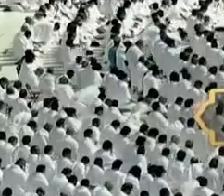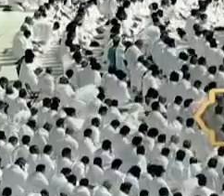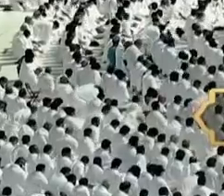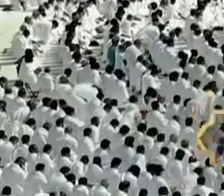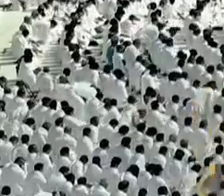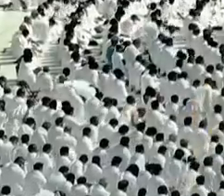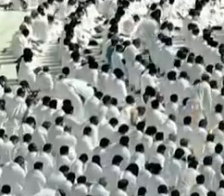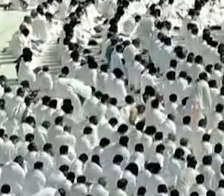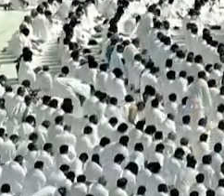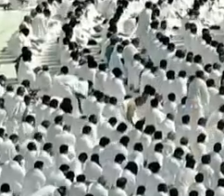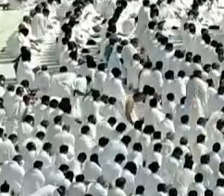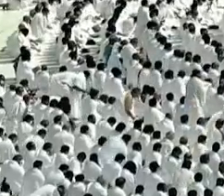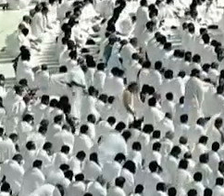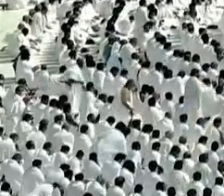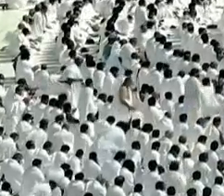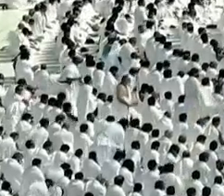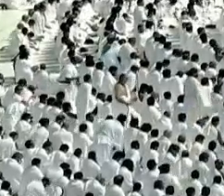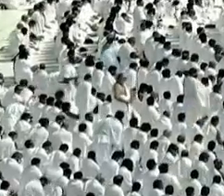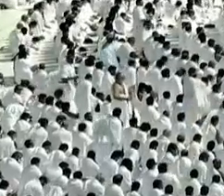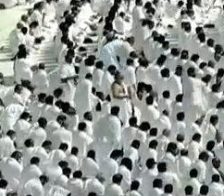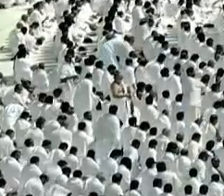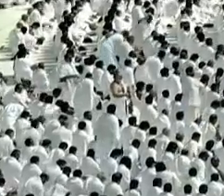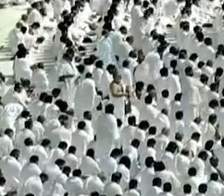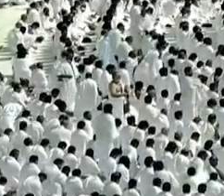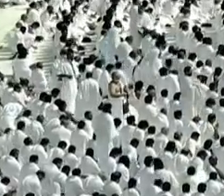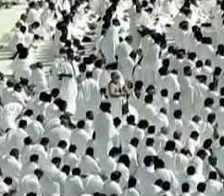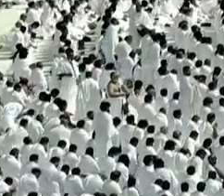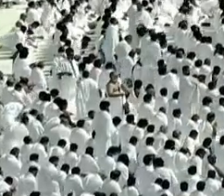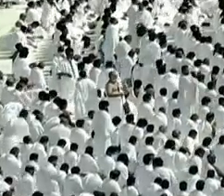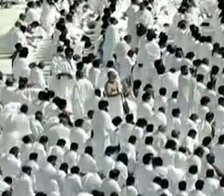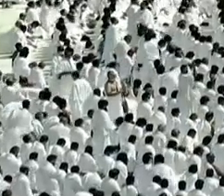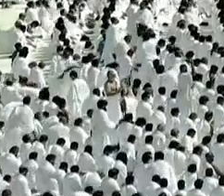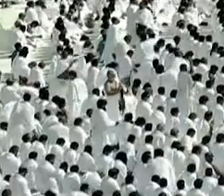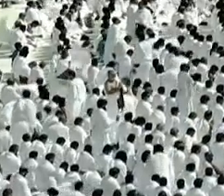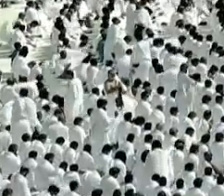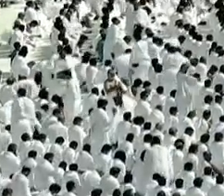الله. السلام